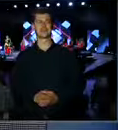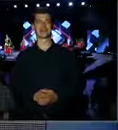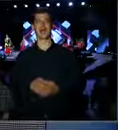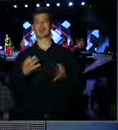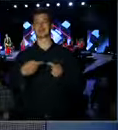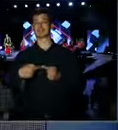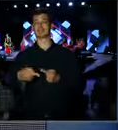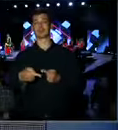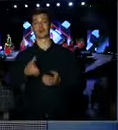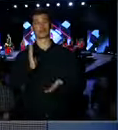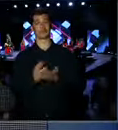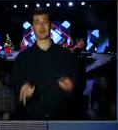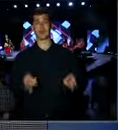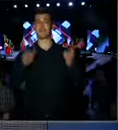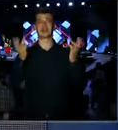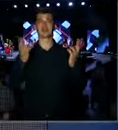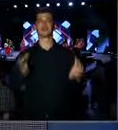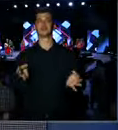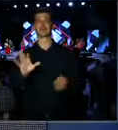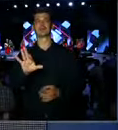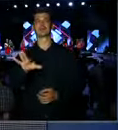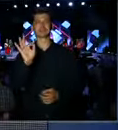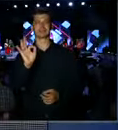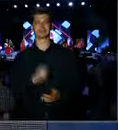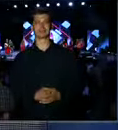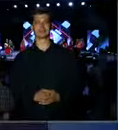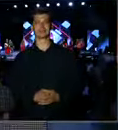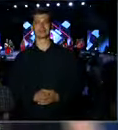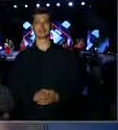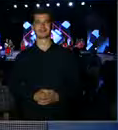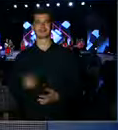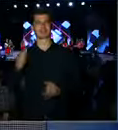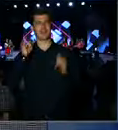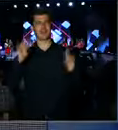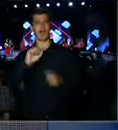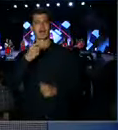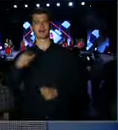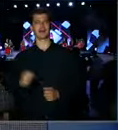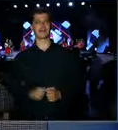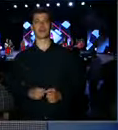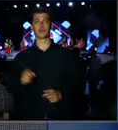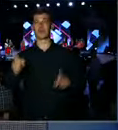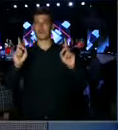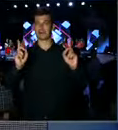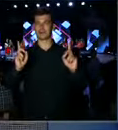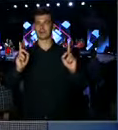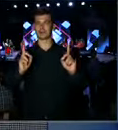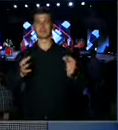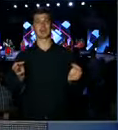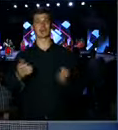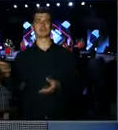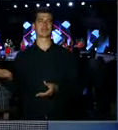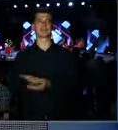nami najważniejszy moment dzisiejszej gali finałowej. Uwaga, uwaga! Zapraszam na